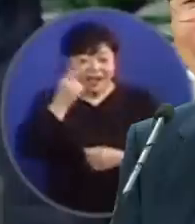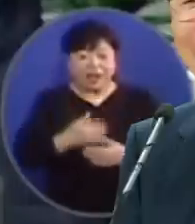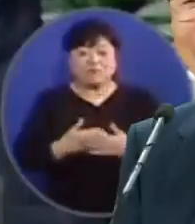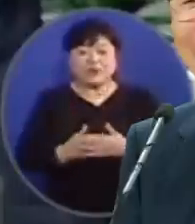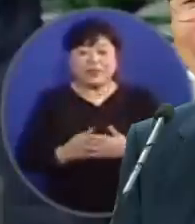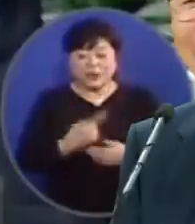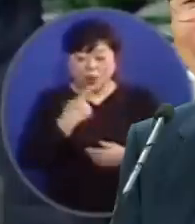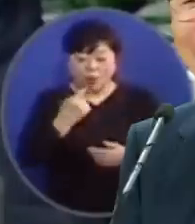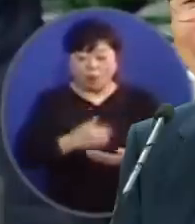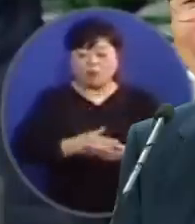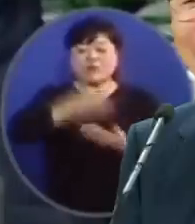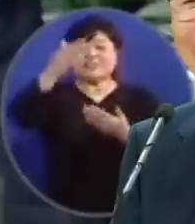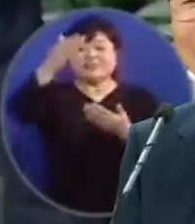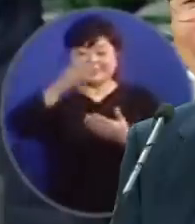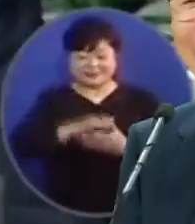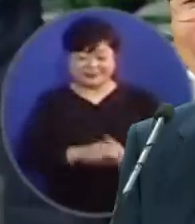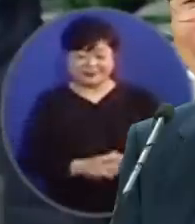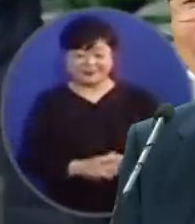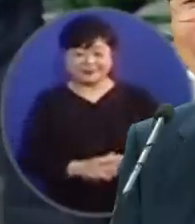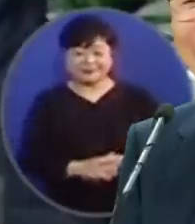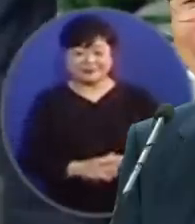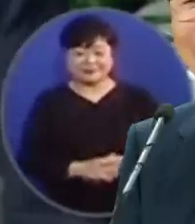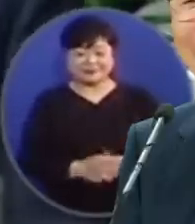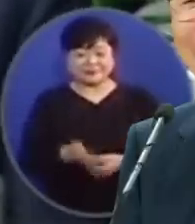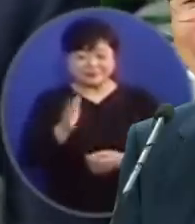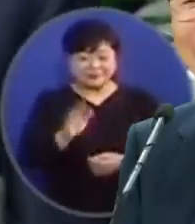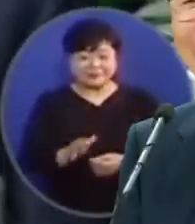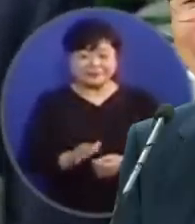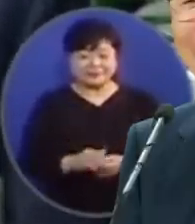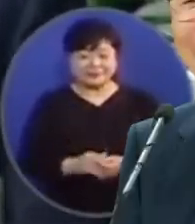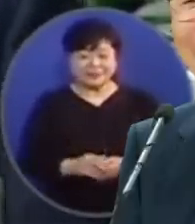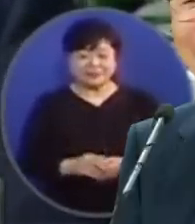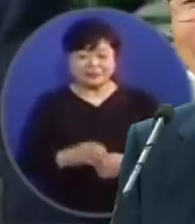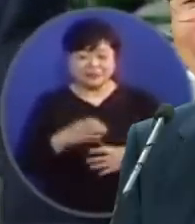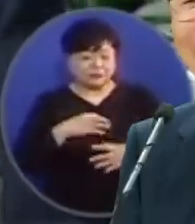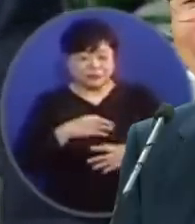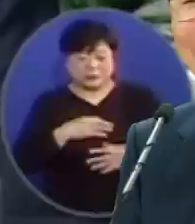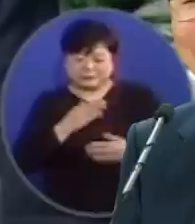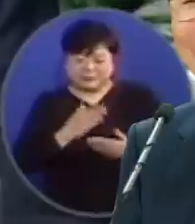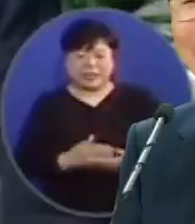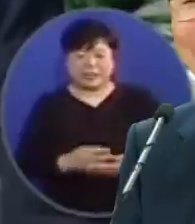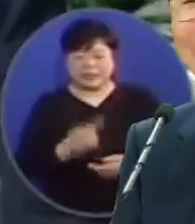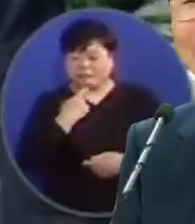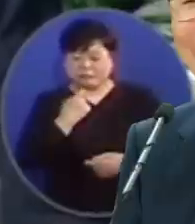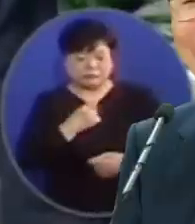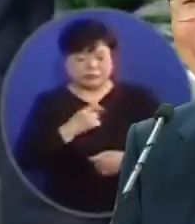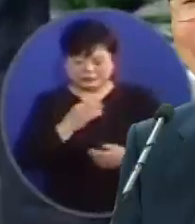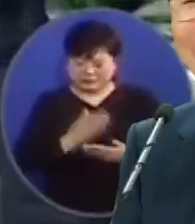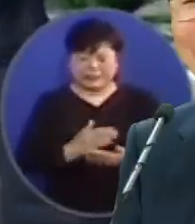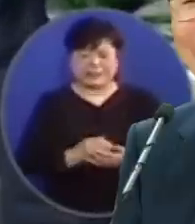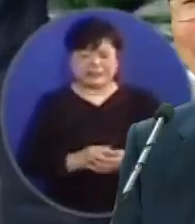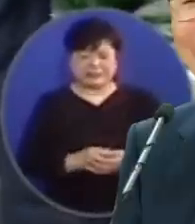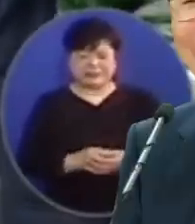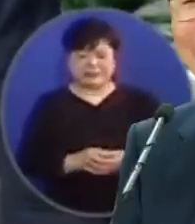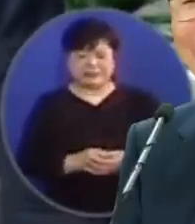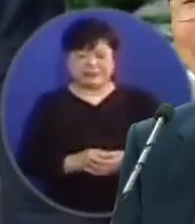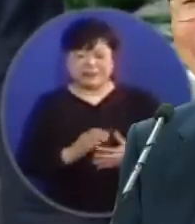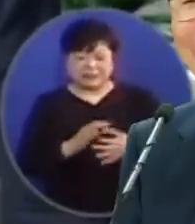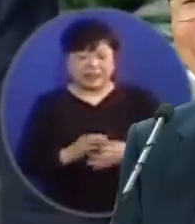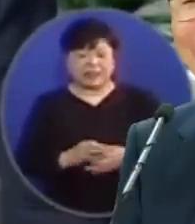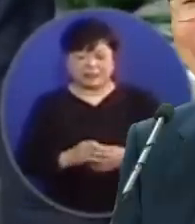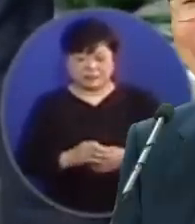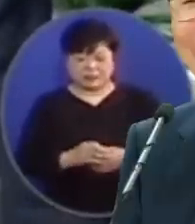불안과 공포를 쫓아주시는 것입니다. 그러나 안 두려워해요, 안 무서워해요, 안 두려워해요, 안